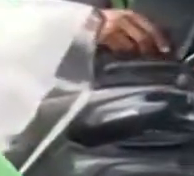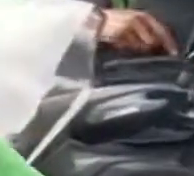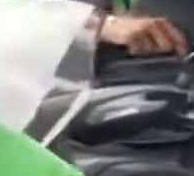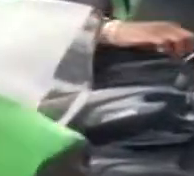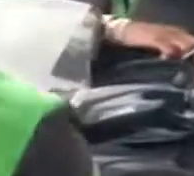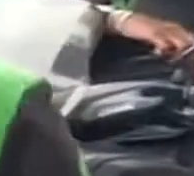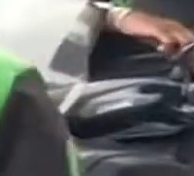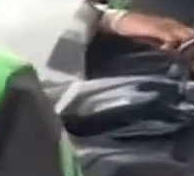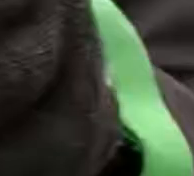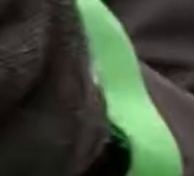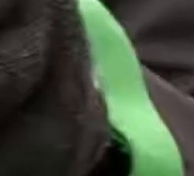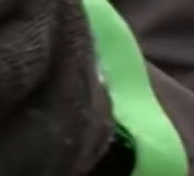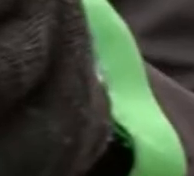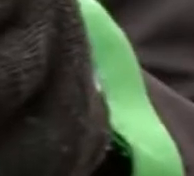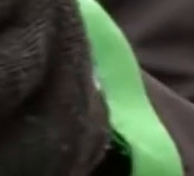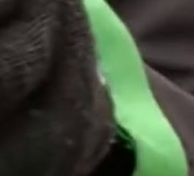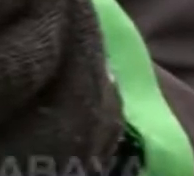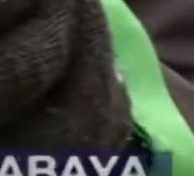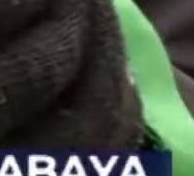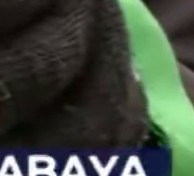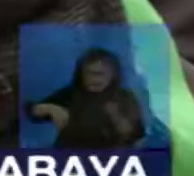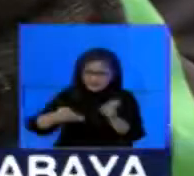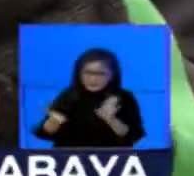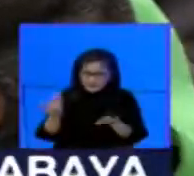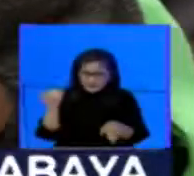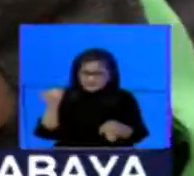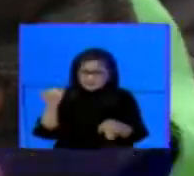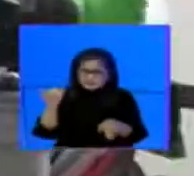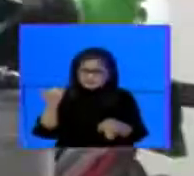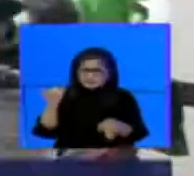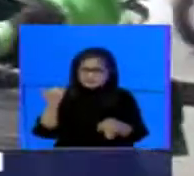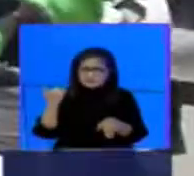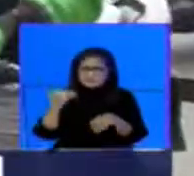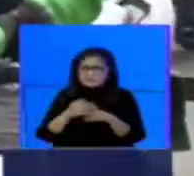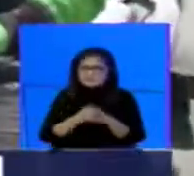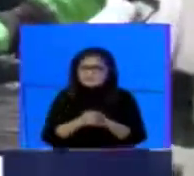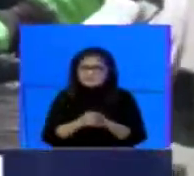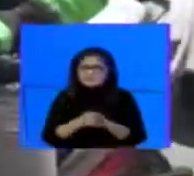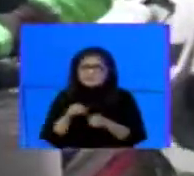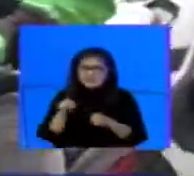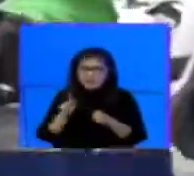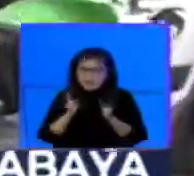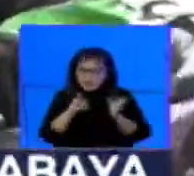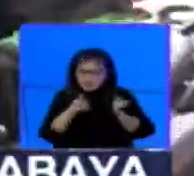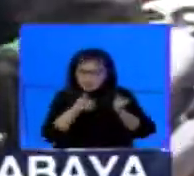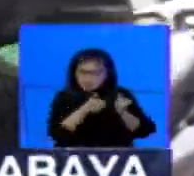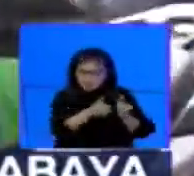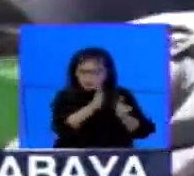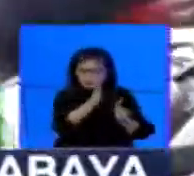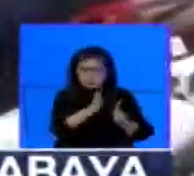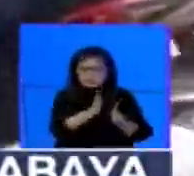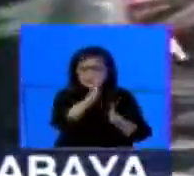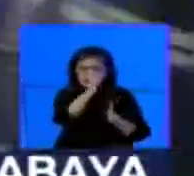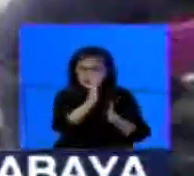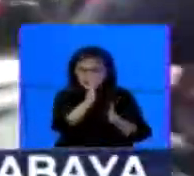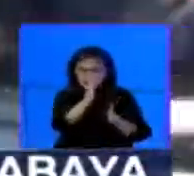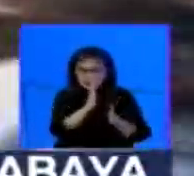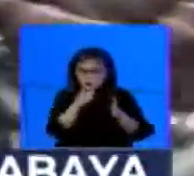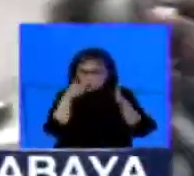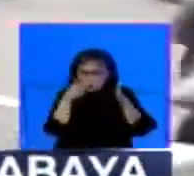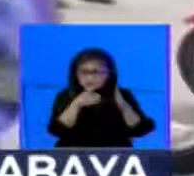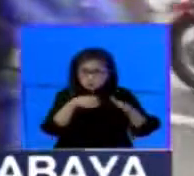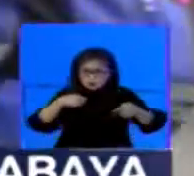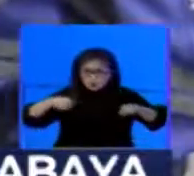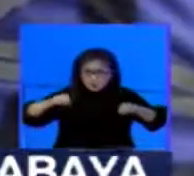diminta untuk kembali lagi nanti setelahnya sementara di ruas jalan di sebelah tengah atau dibelakang saya Hai diperuntukkan untuk pengendara roda dua